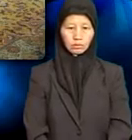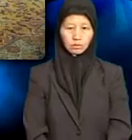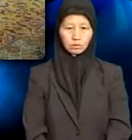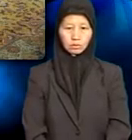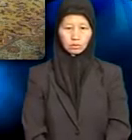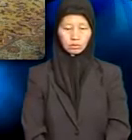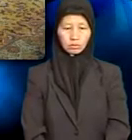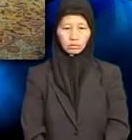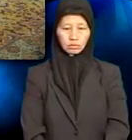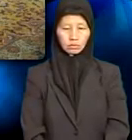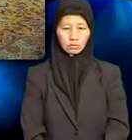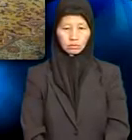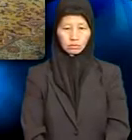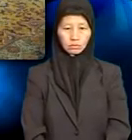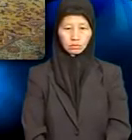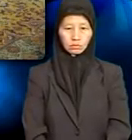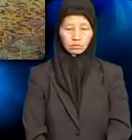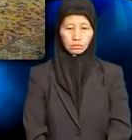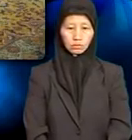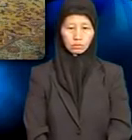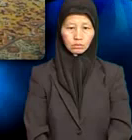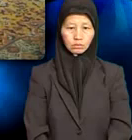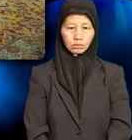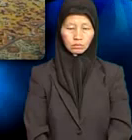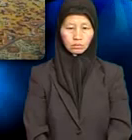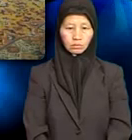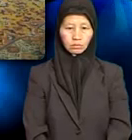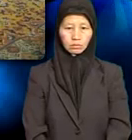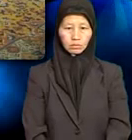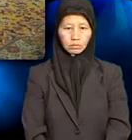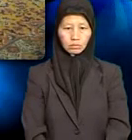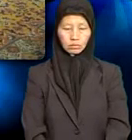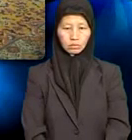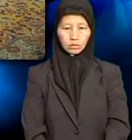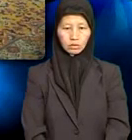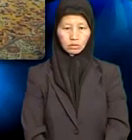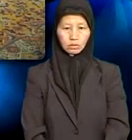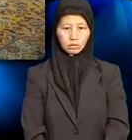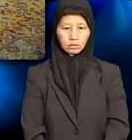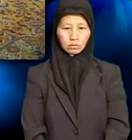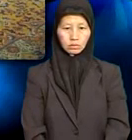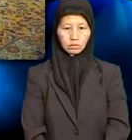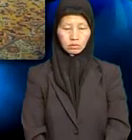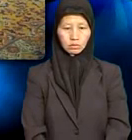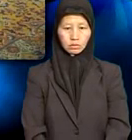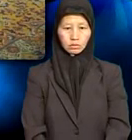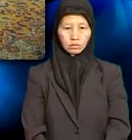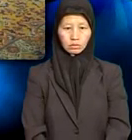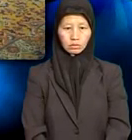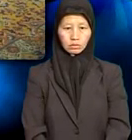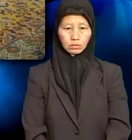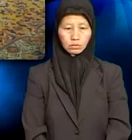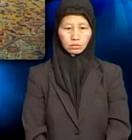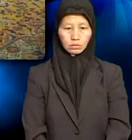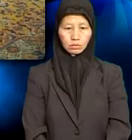Allahu akbar. Subhana rabbil azim wa bihamdih. Subhana rabbil azim wa bihamdih.